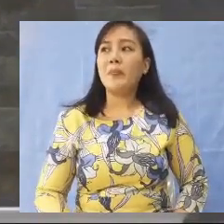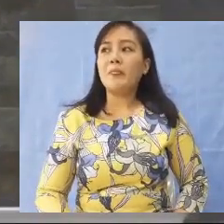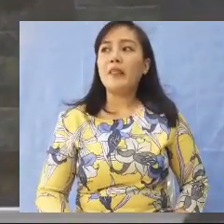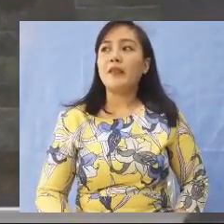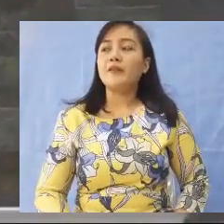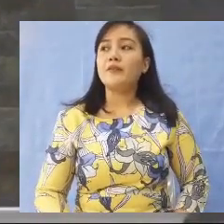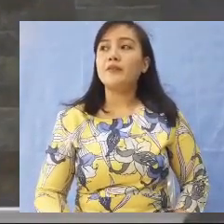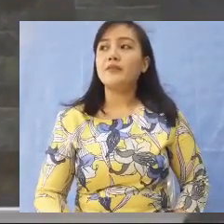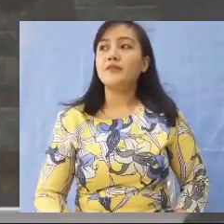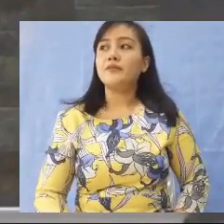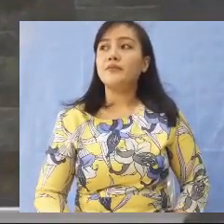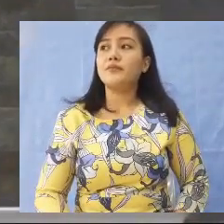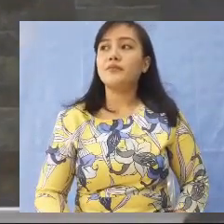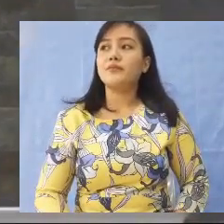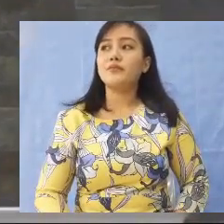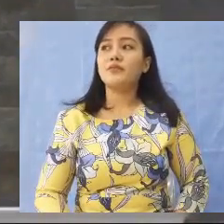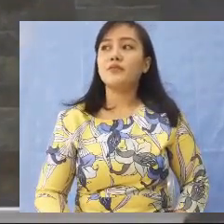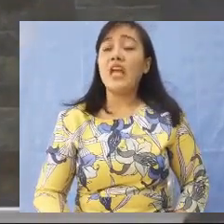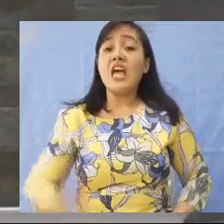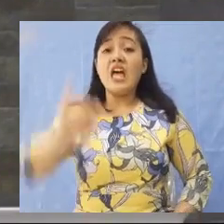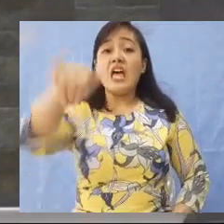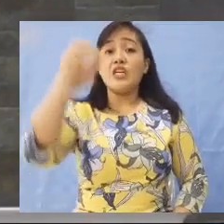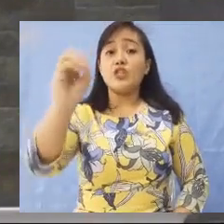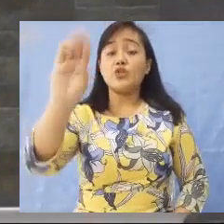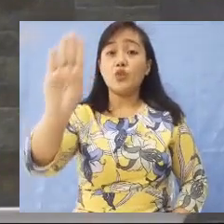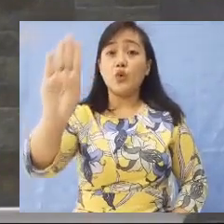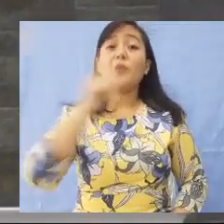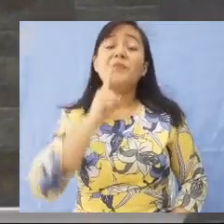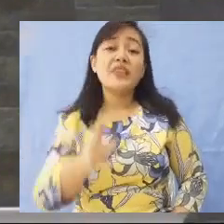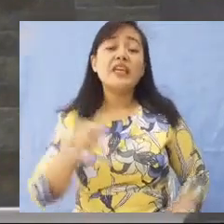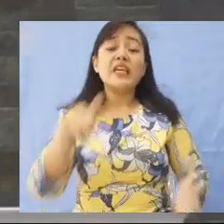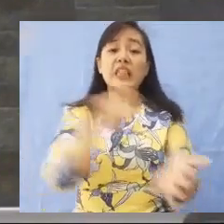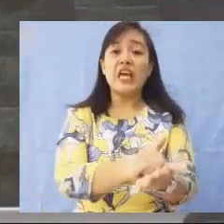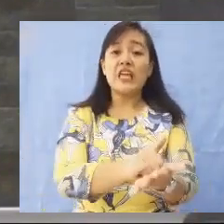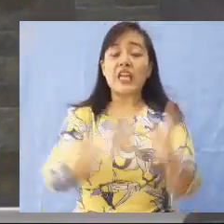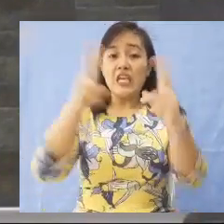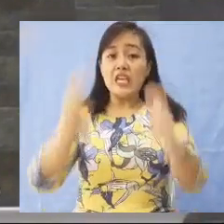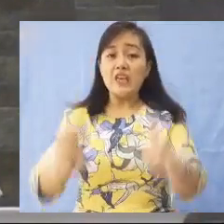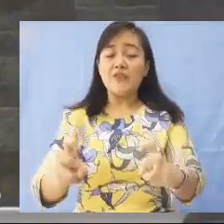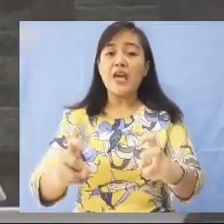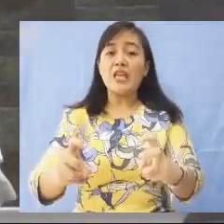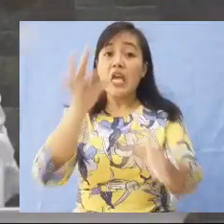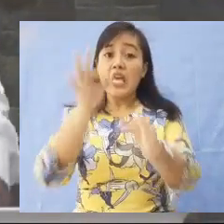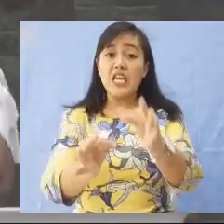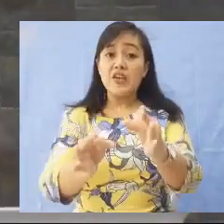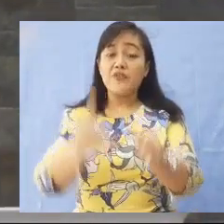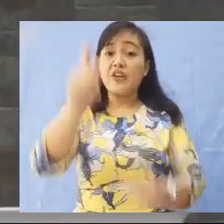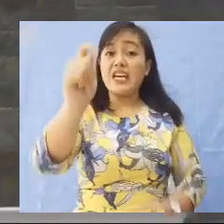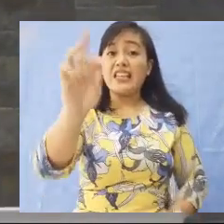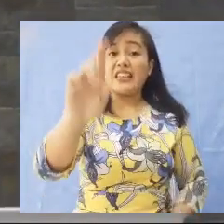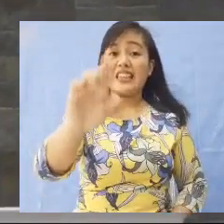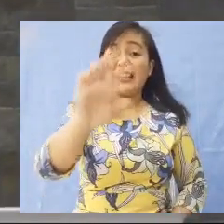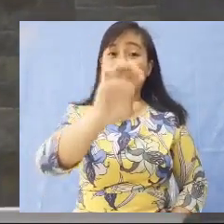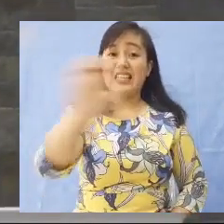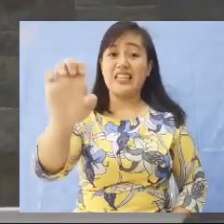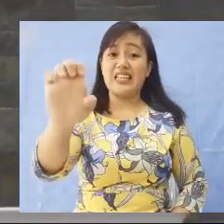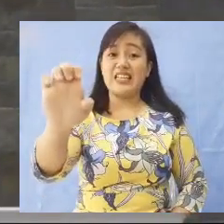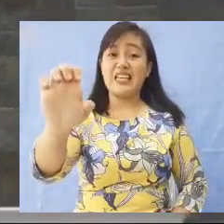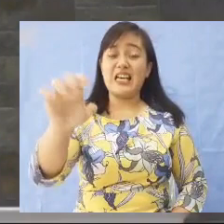kapag yan ay nadiligan, naulanan, tutubo uli yan. Nakapagtanim na kayo ng alugbate, di